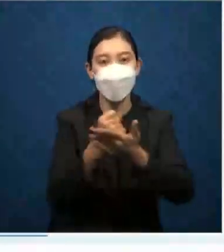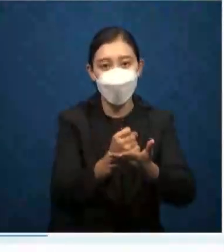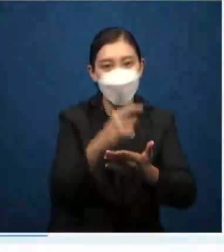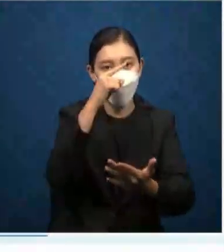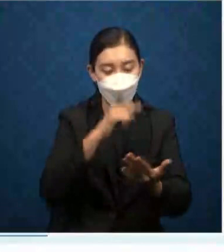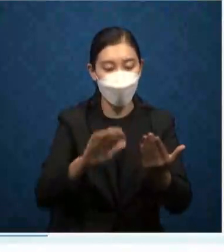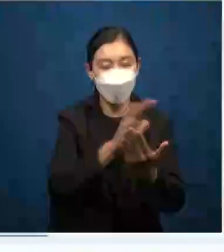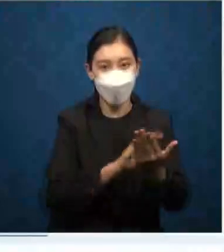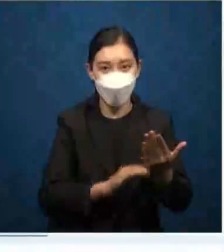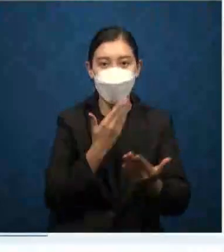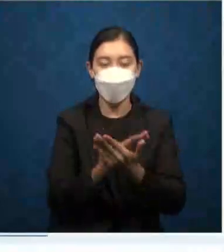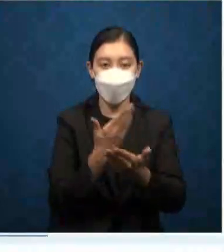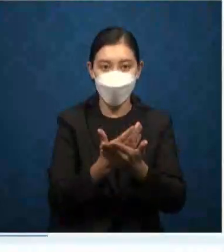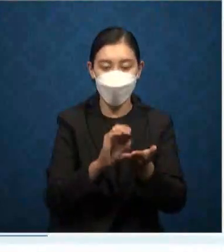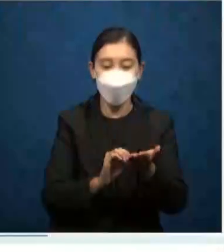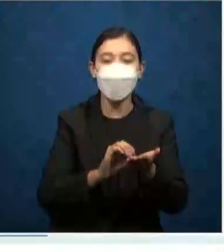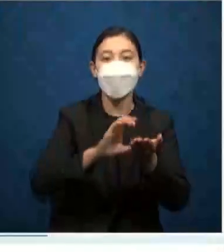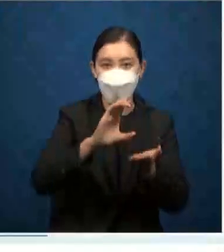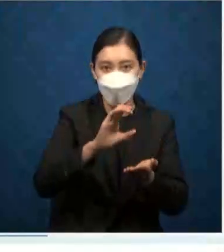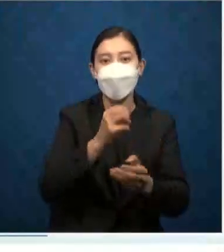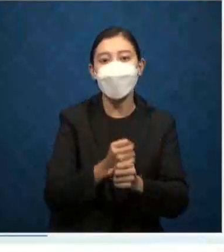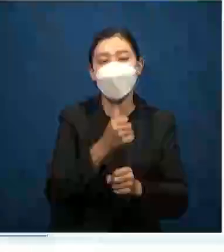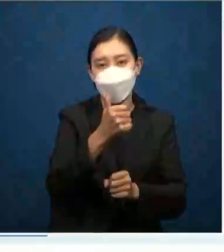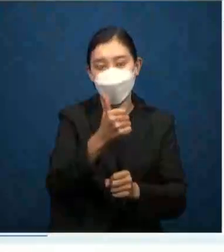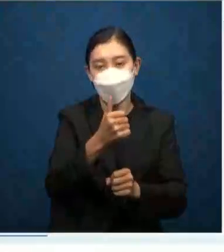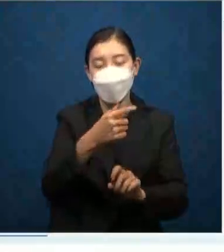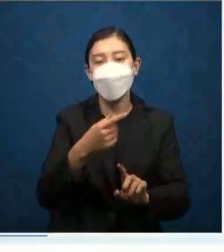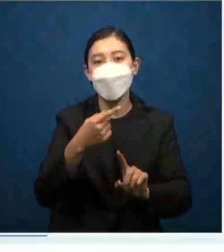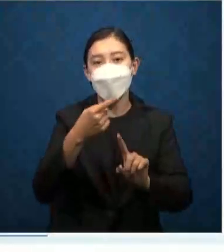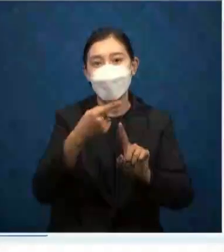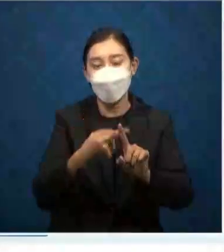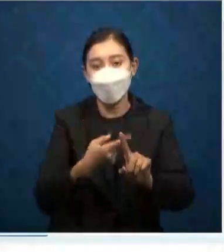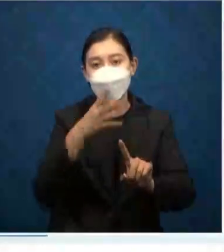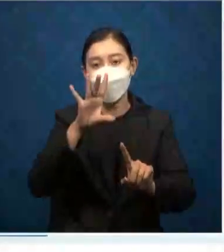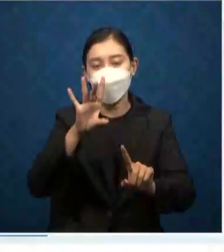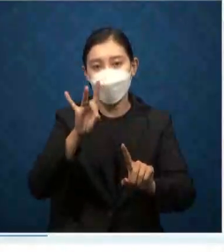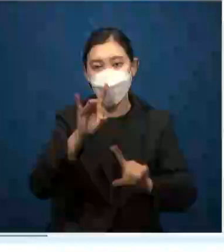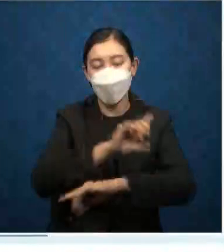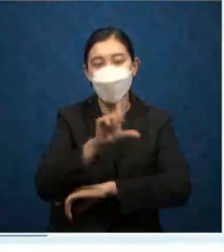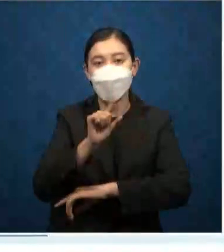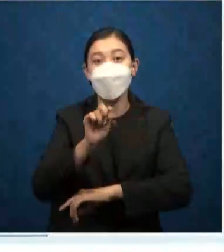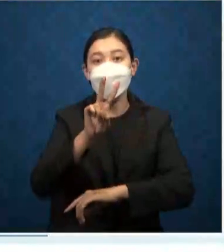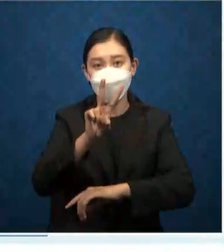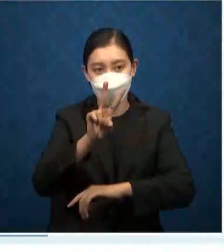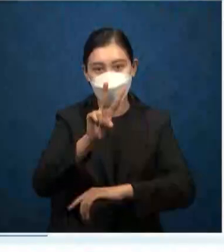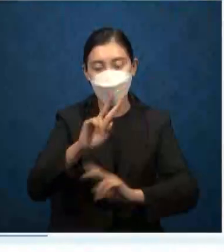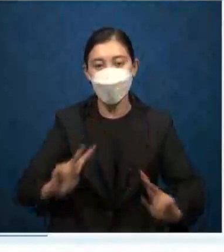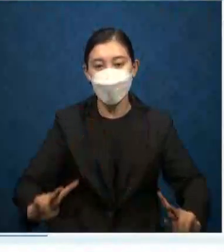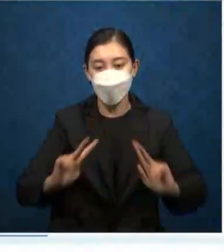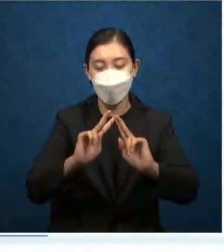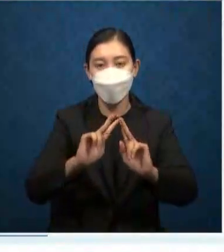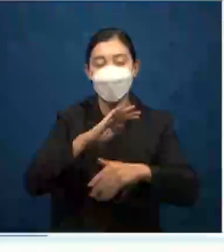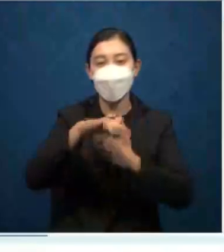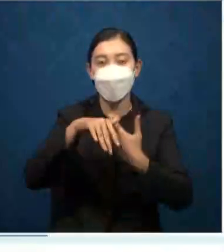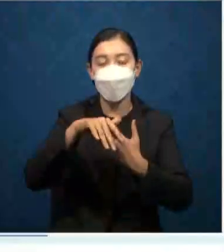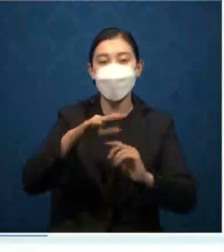ารายได้เข้าประเทศได้มากมายเมื่อวันที่22สิงหาคมที่ผ่านมาท่านรัฐมนตรีว่าการกระทรวงวัฒนธรรมมาตอบกระทู้ที่ผมได้ถาม